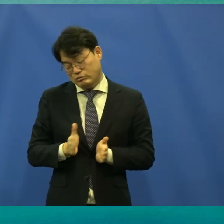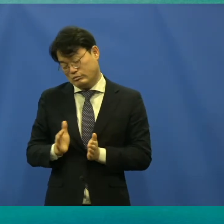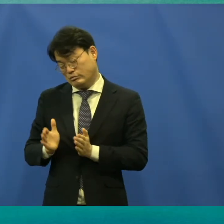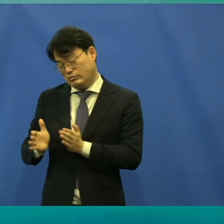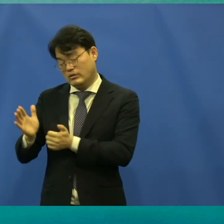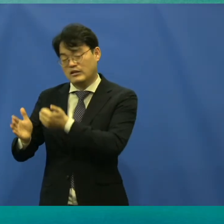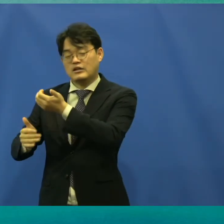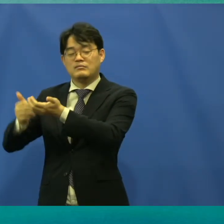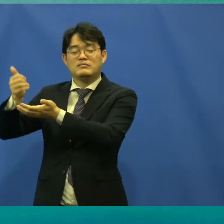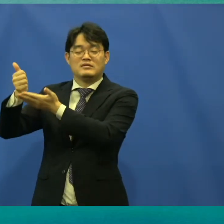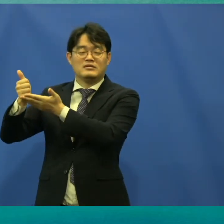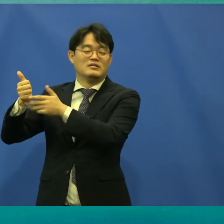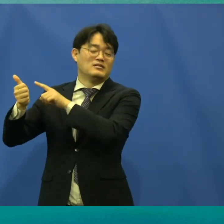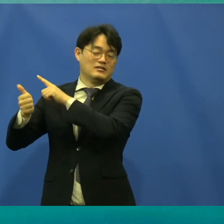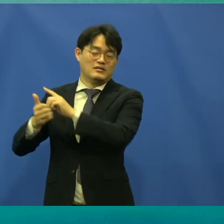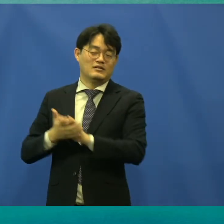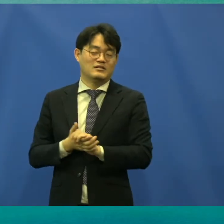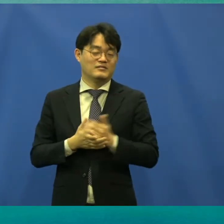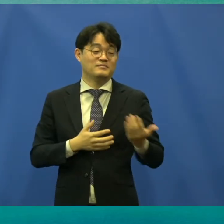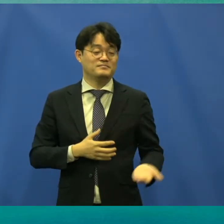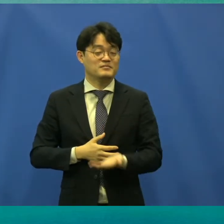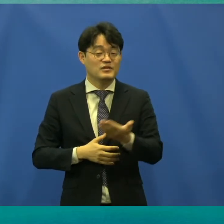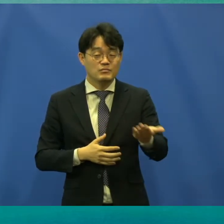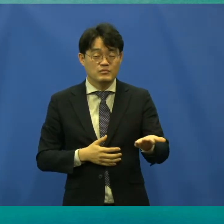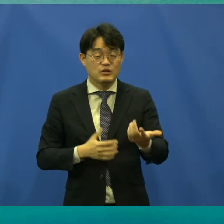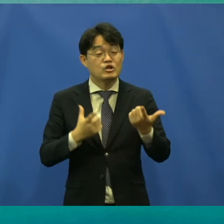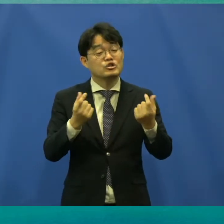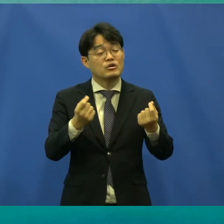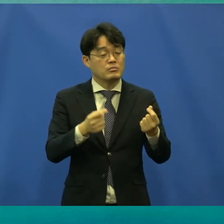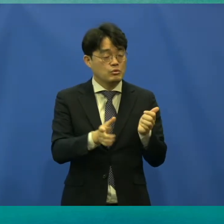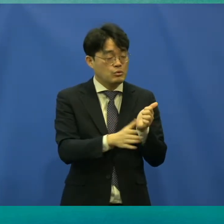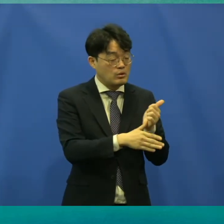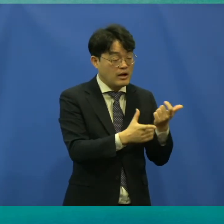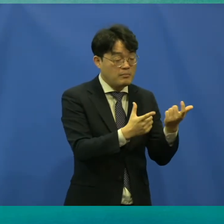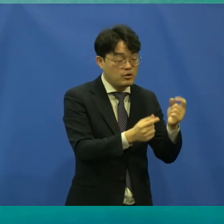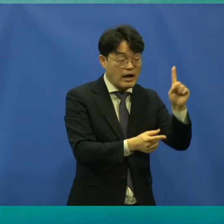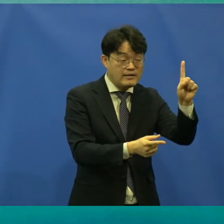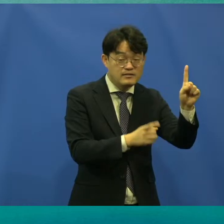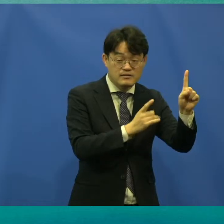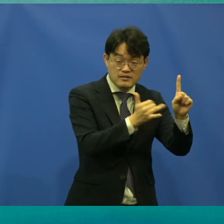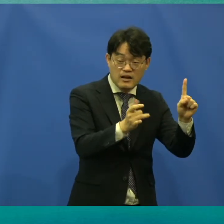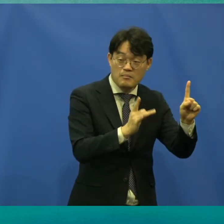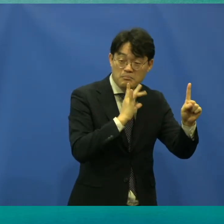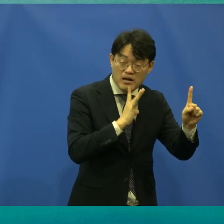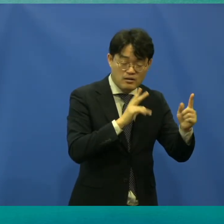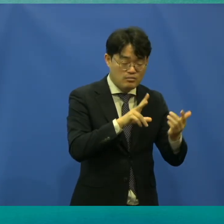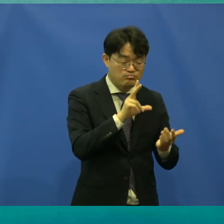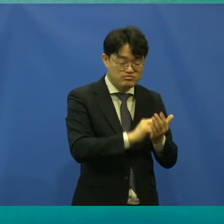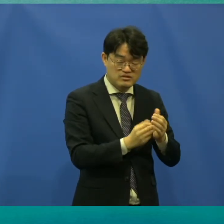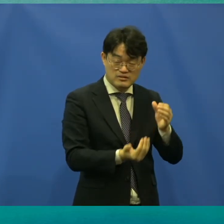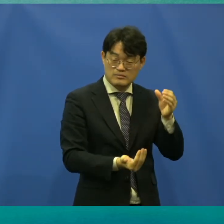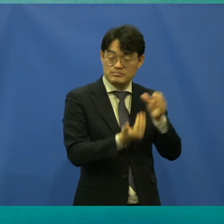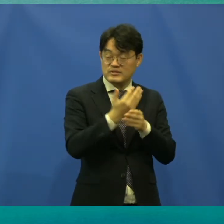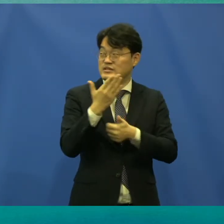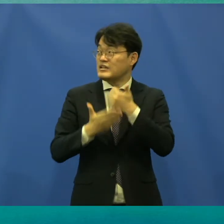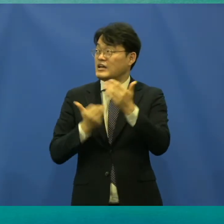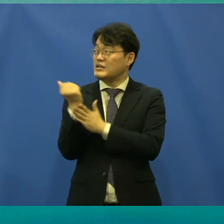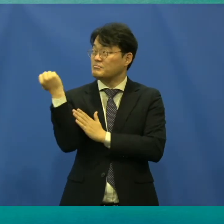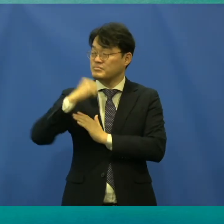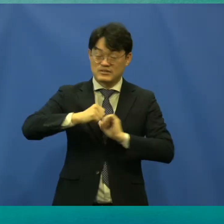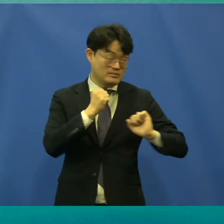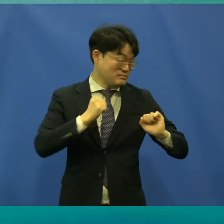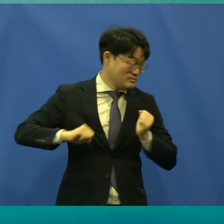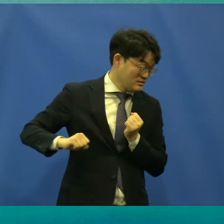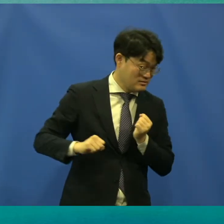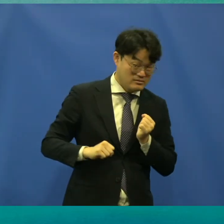여러분, 사고를 치는 사람이 요나 한 사람뿐이겠습니까? 얼마나 많은 사람이 사고를 칩니까? 하나님이 얼마나 신경을